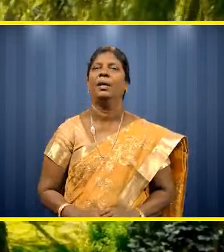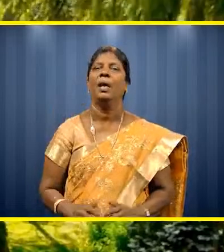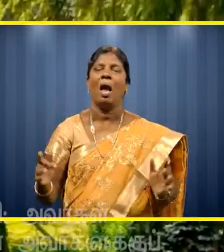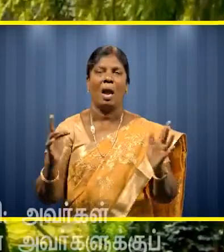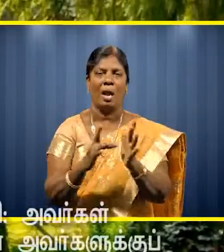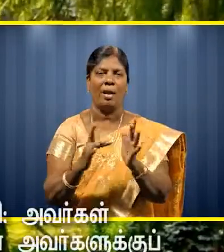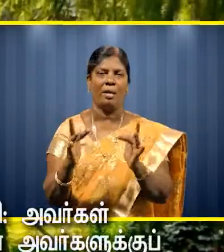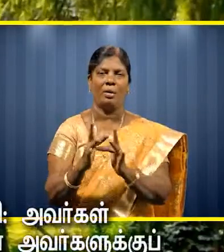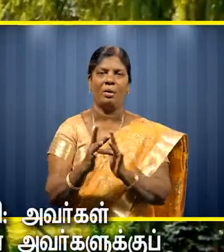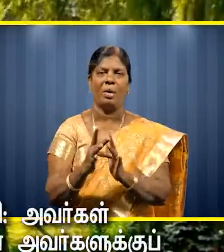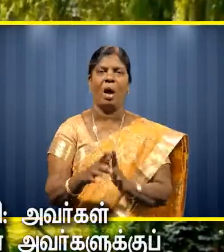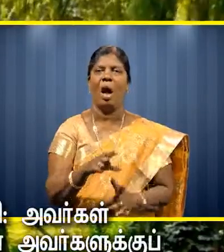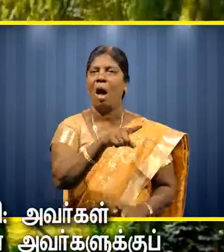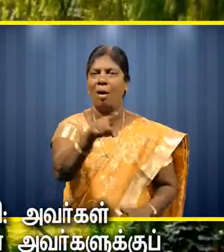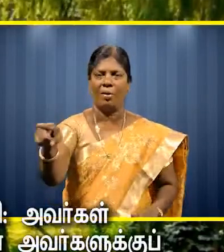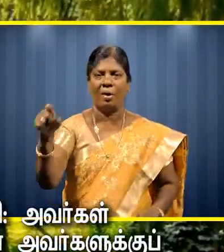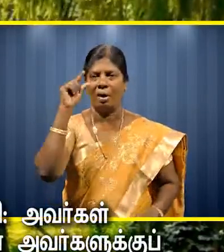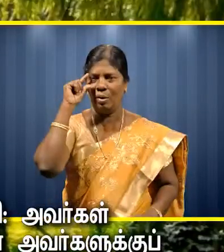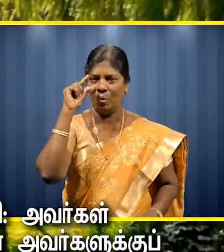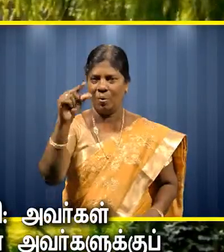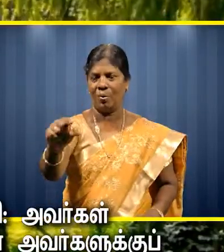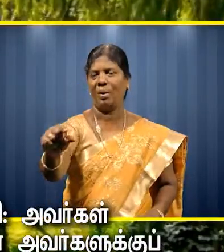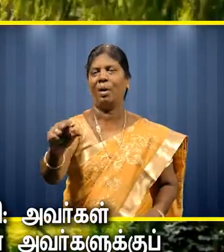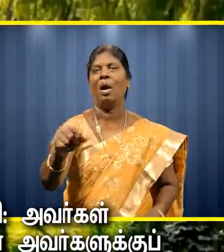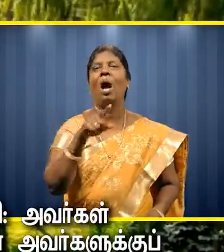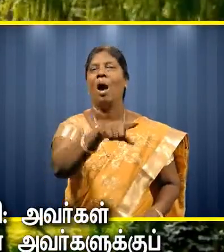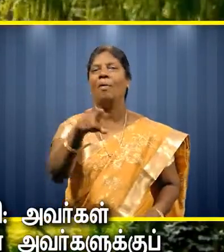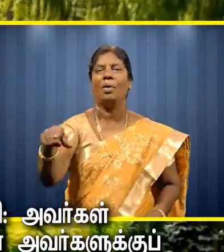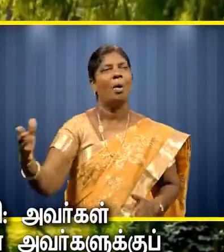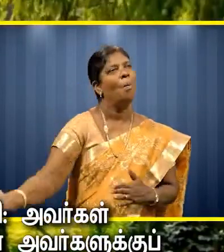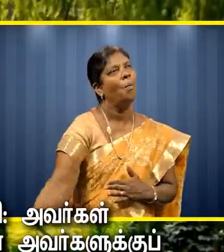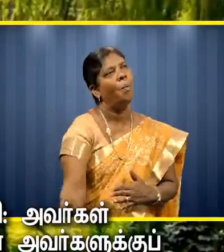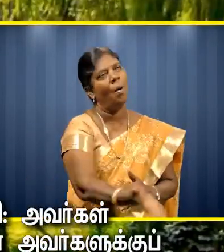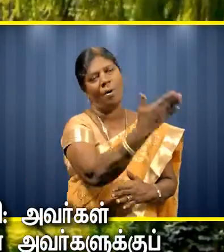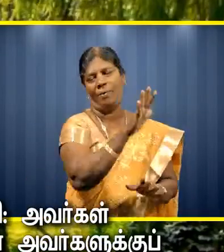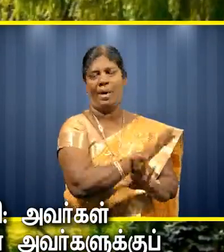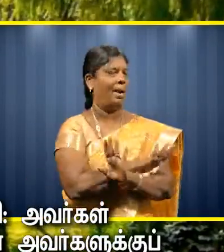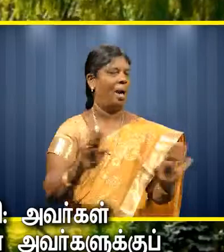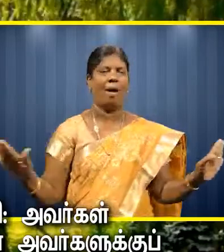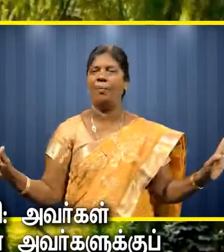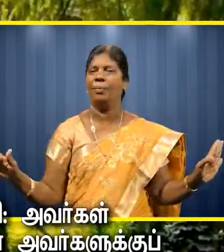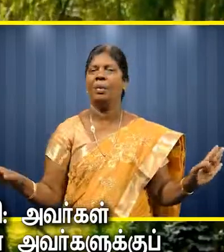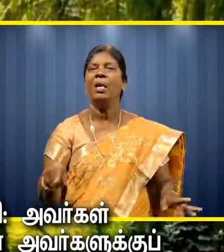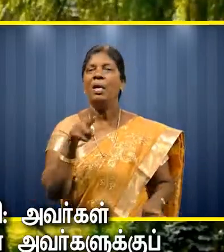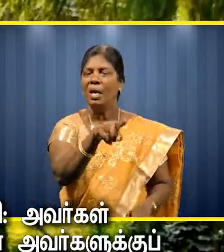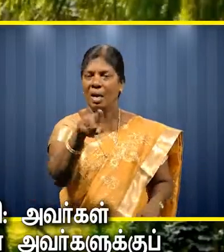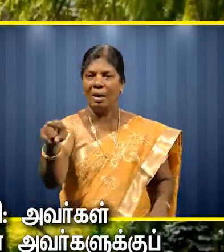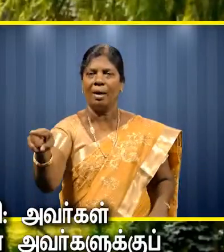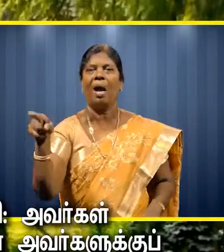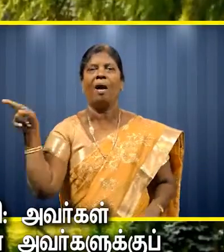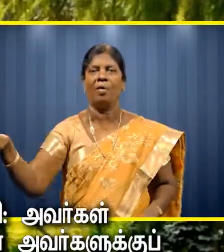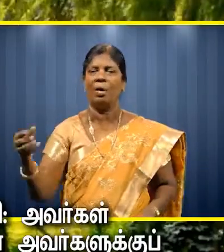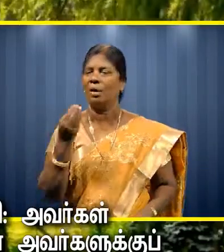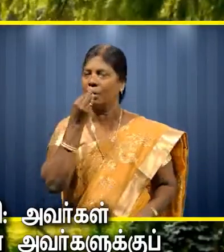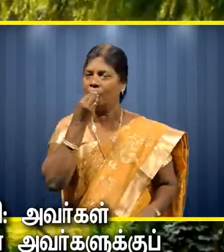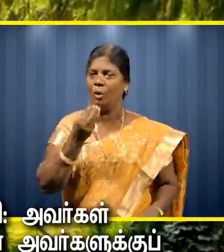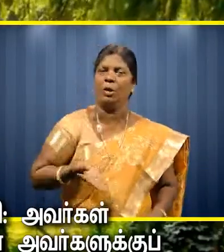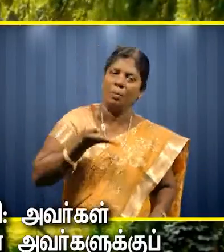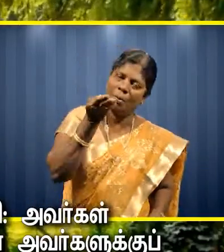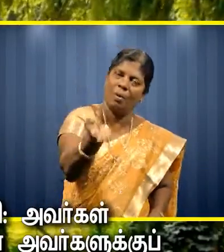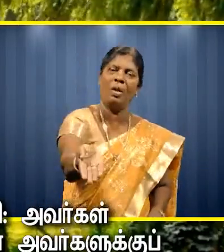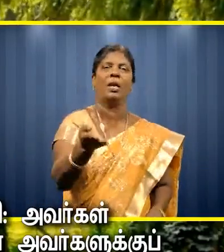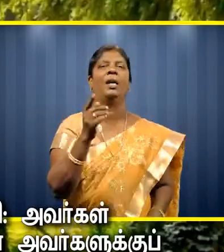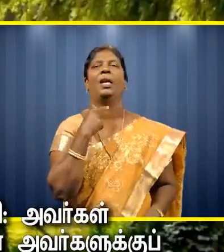16 வசனத்தில் இயேசு அவர்களை நோக்கி, அவர்கள் போக வேண்டுவதில்லை, நீங்களே